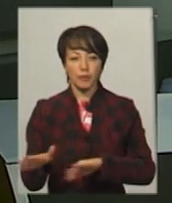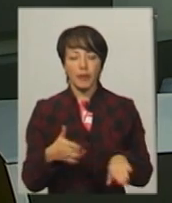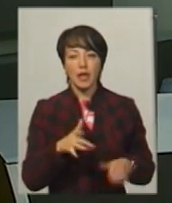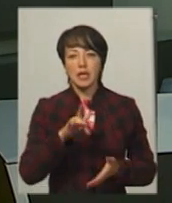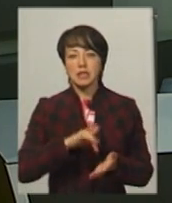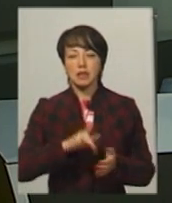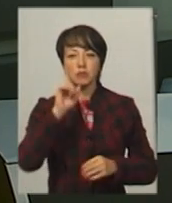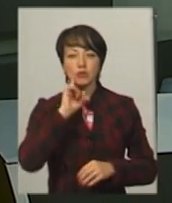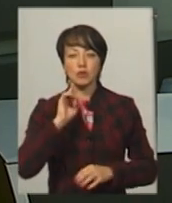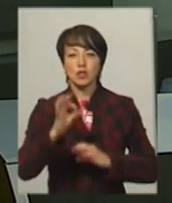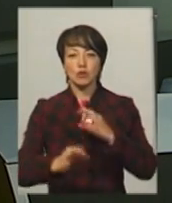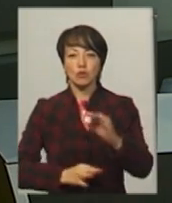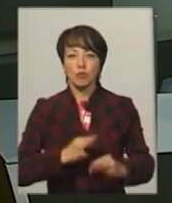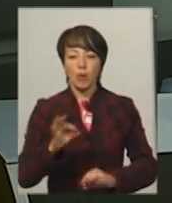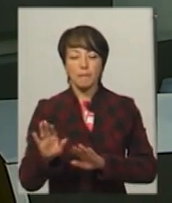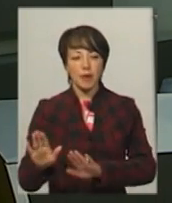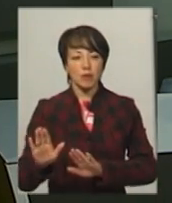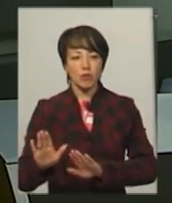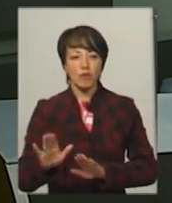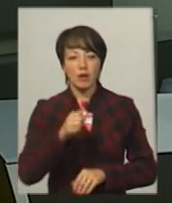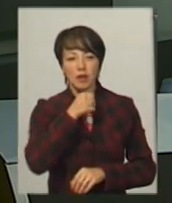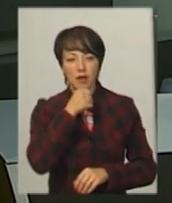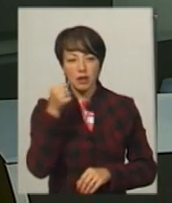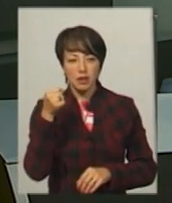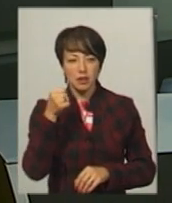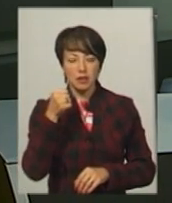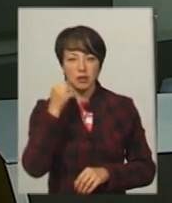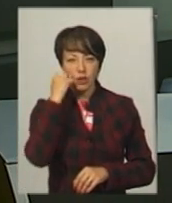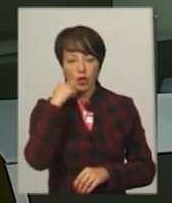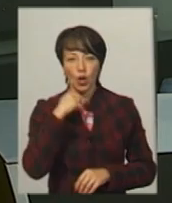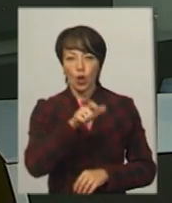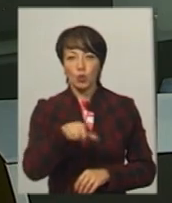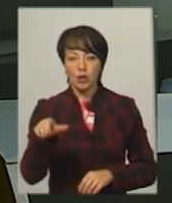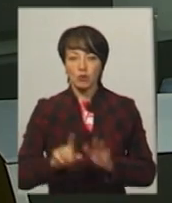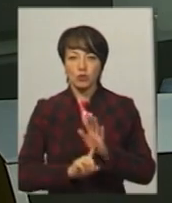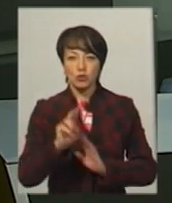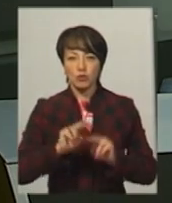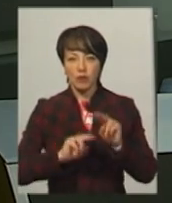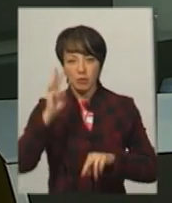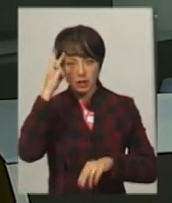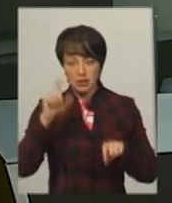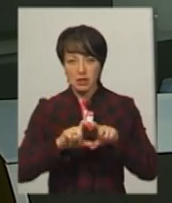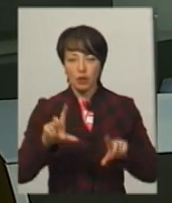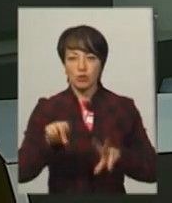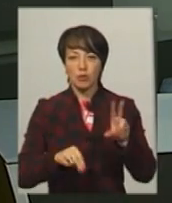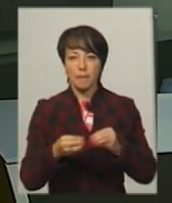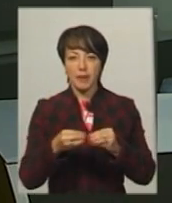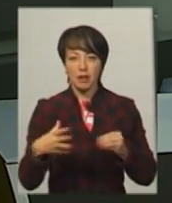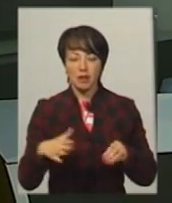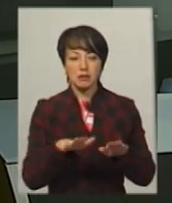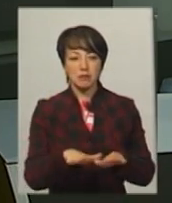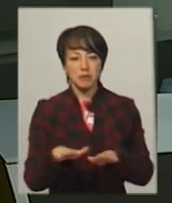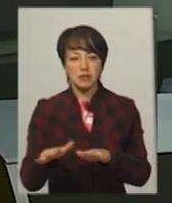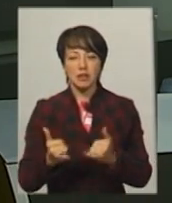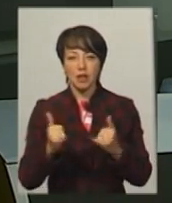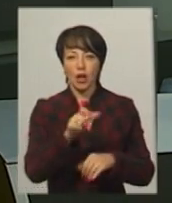Центр тимчасового цілодобового перебування літніх людей розпочали будувати у Хмельницькому. Заклад розрахований на 15 ліжко-місць